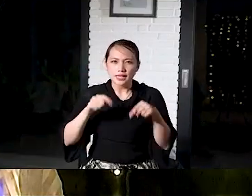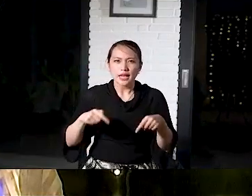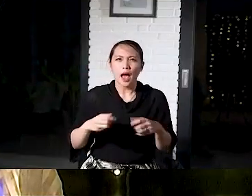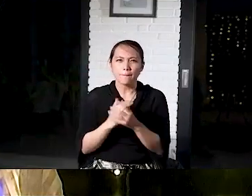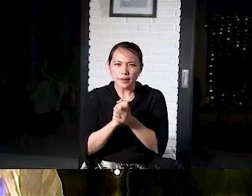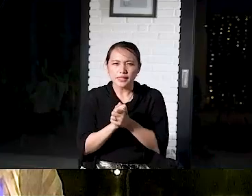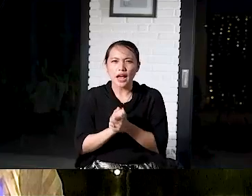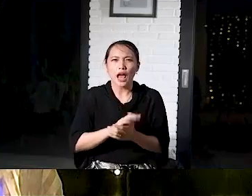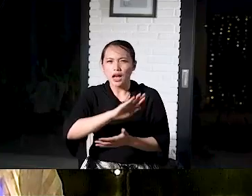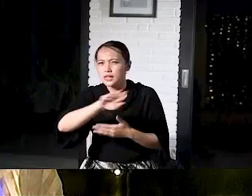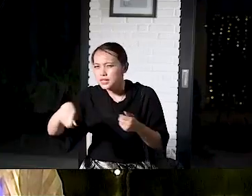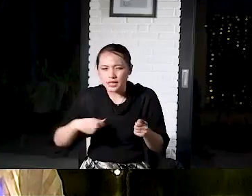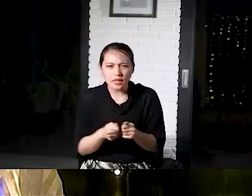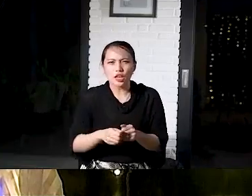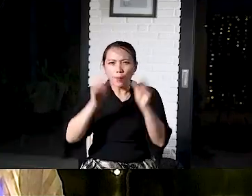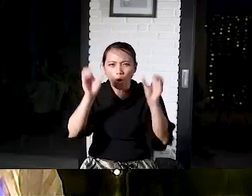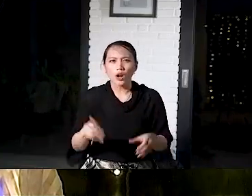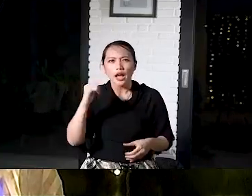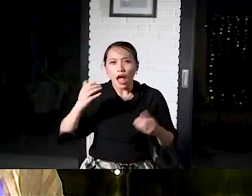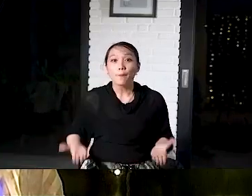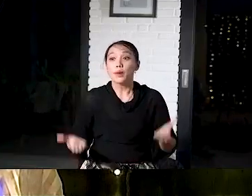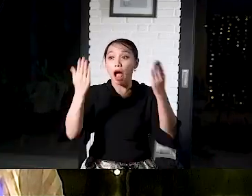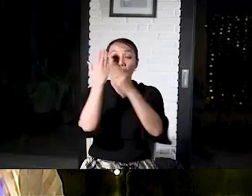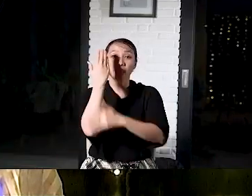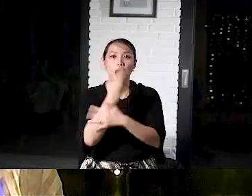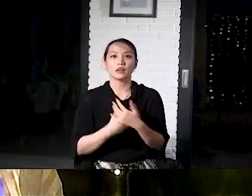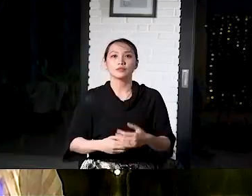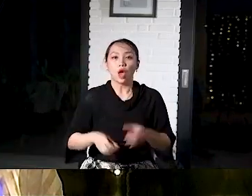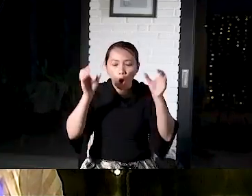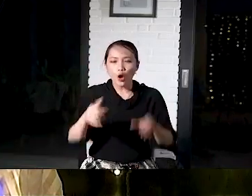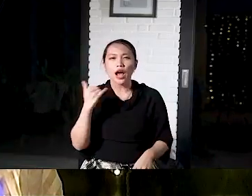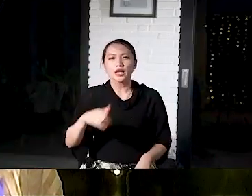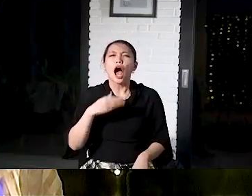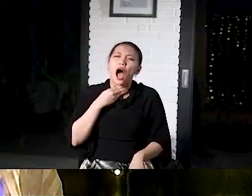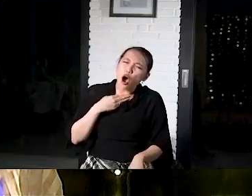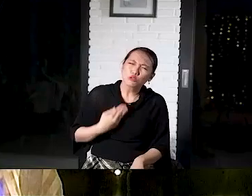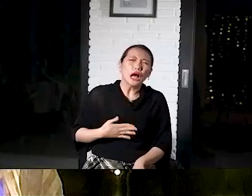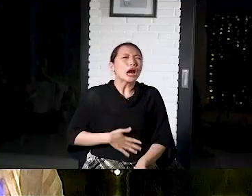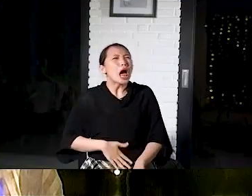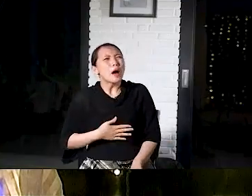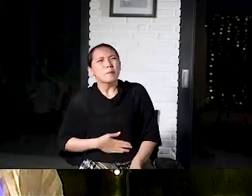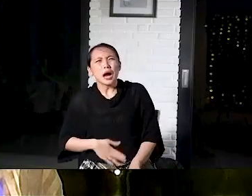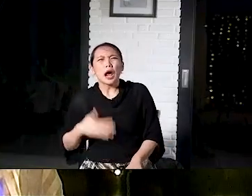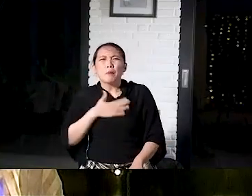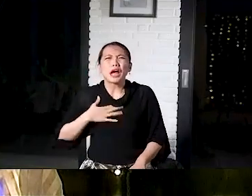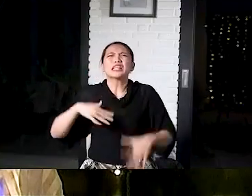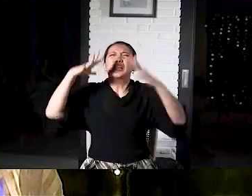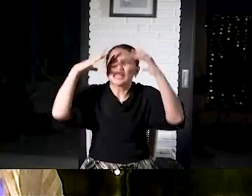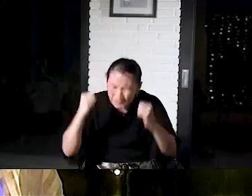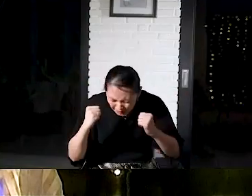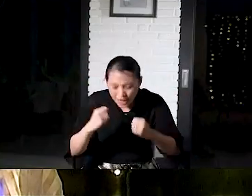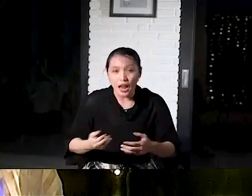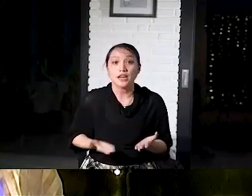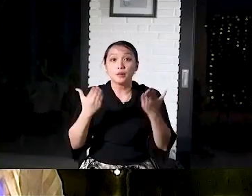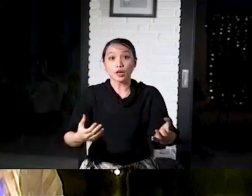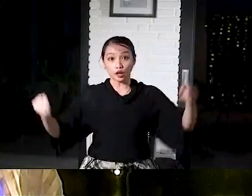ini dikuatkan kembali. Orang-orang yang haus, yang lapar, yang merasa tertekan saat ini diberikan kekuatan yang